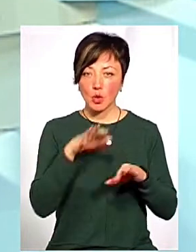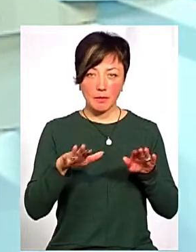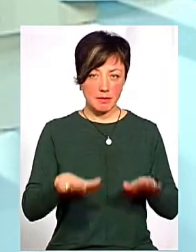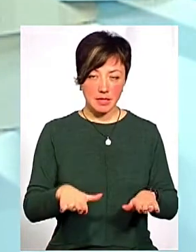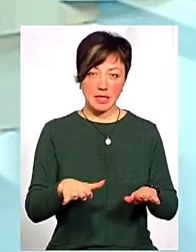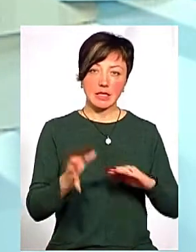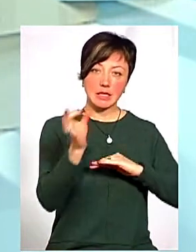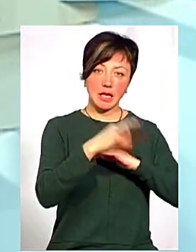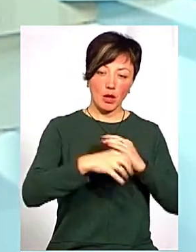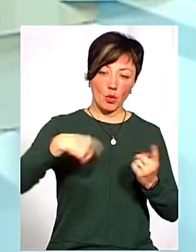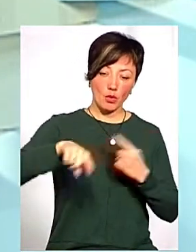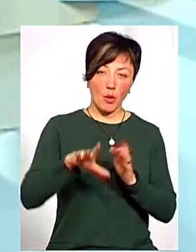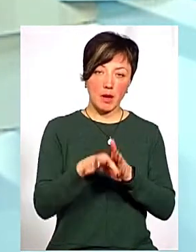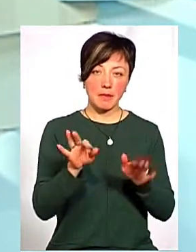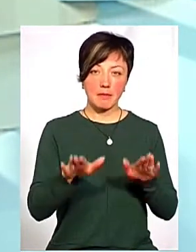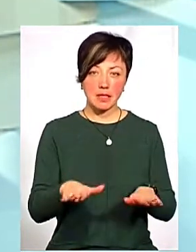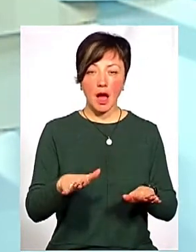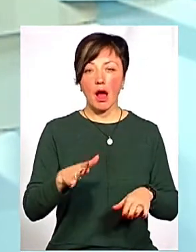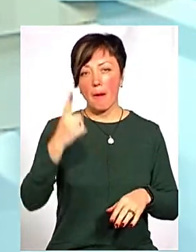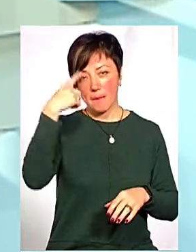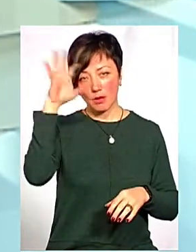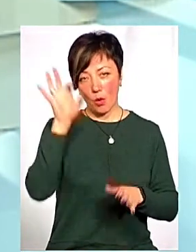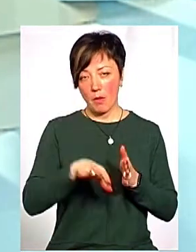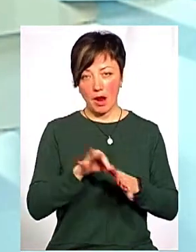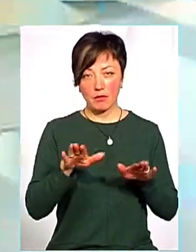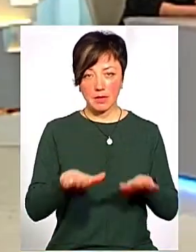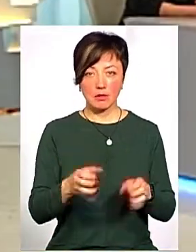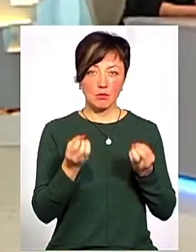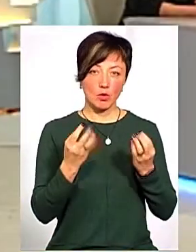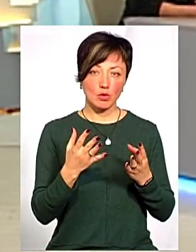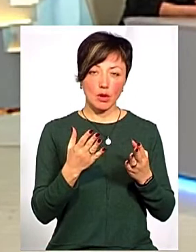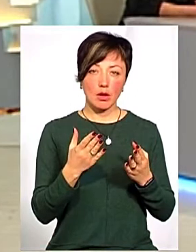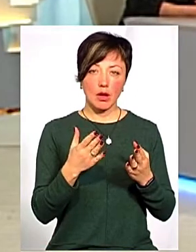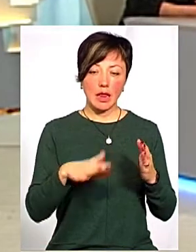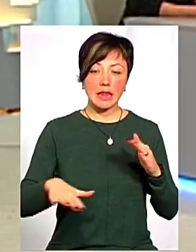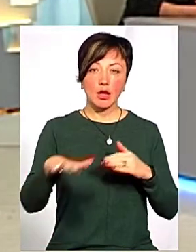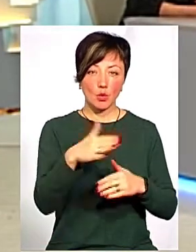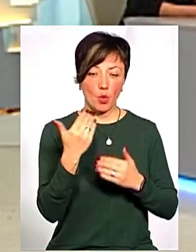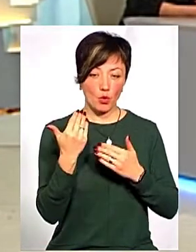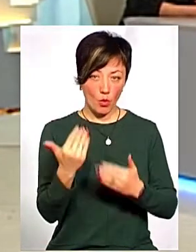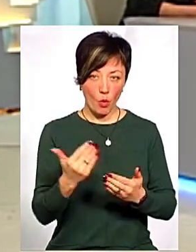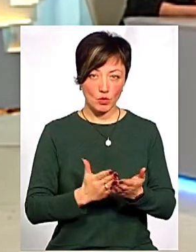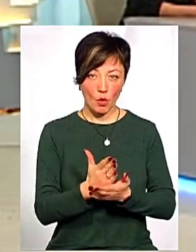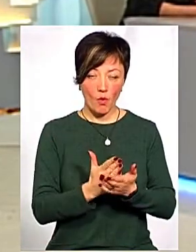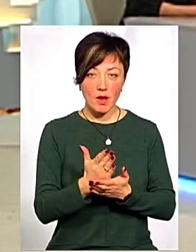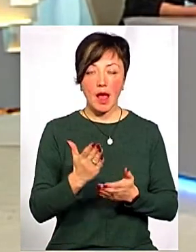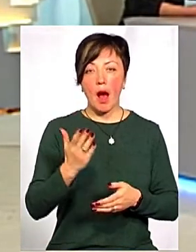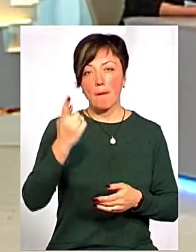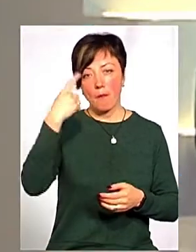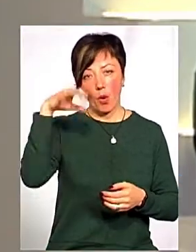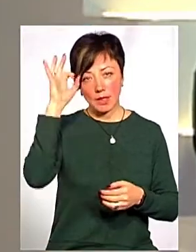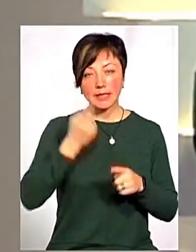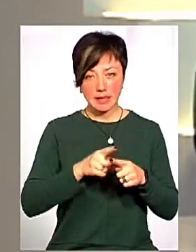точка, західно-окружна, обирається місце, патрульні самостійно обирають дане місце, просто щоб воно підпадало під територію обслуговування управління патрульної поліції.